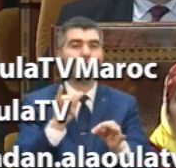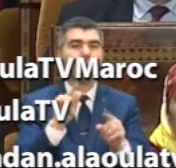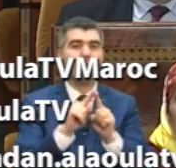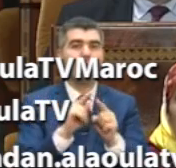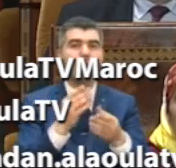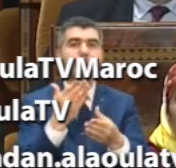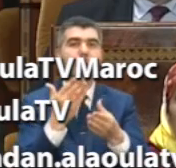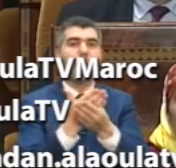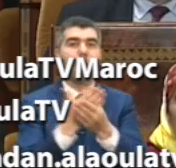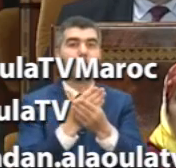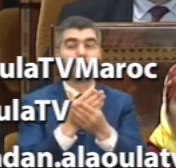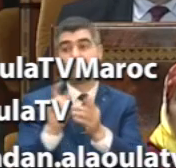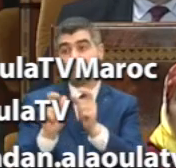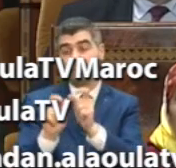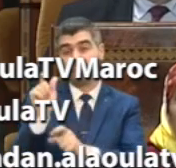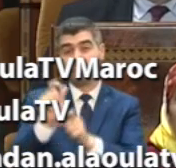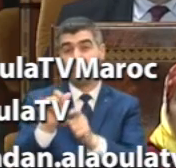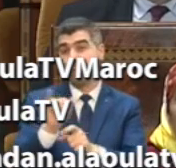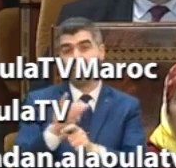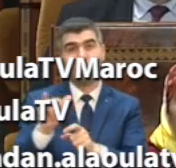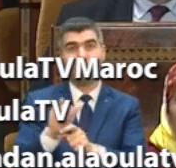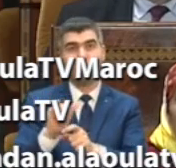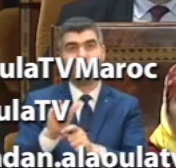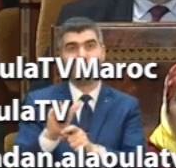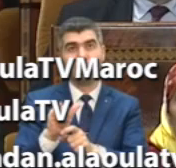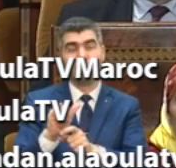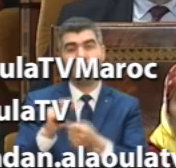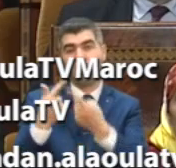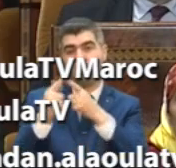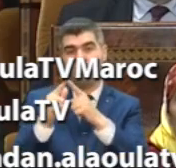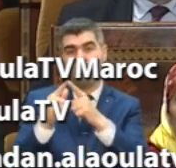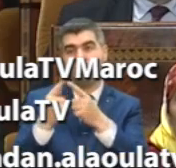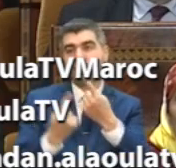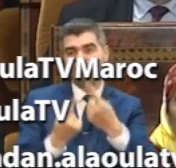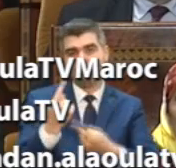عن المسؤوليات دائما في الواقع أننا كاين تقادف ديال